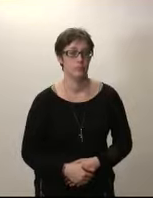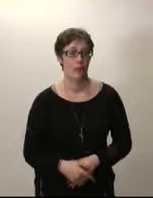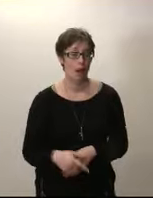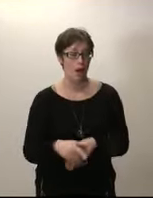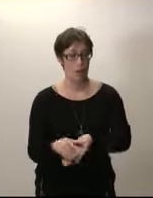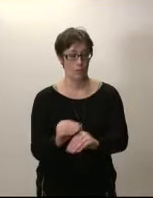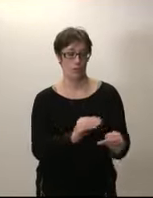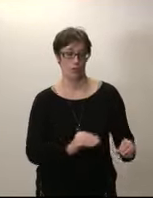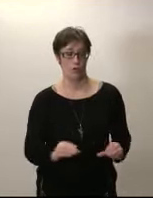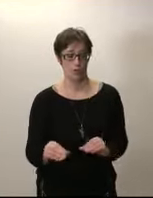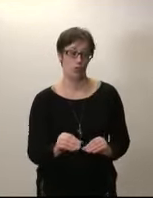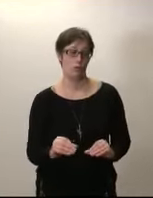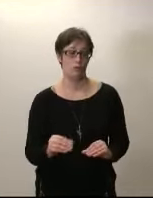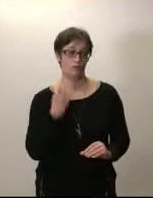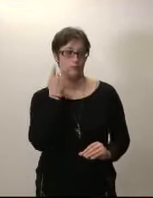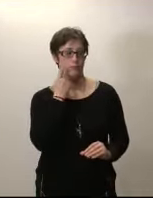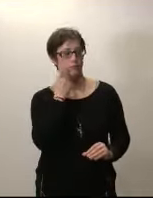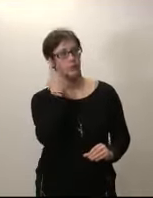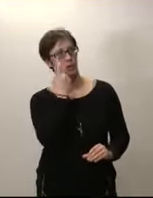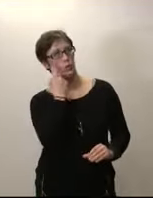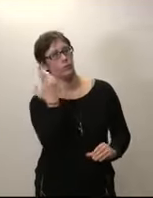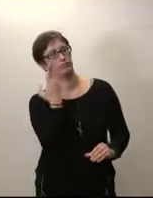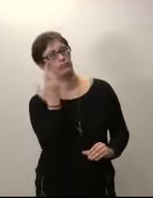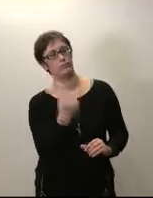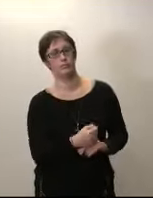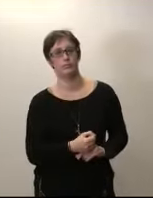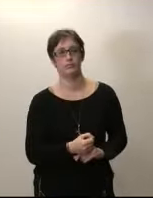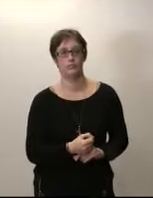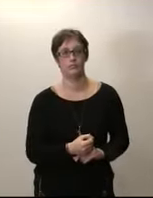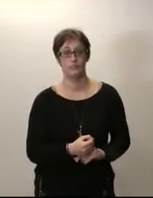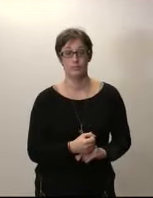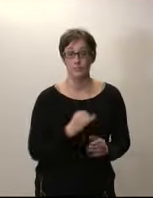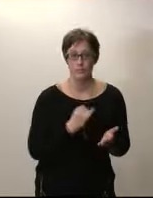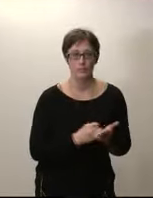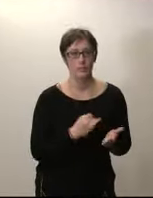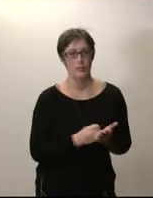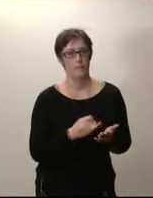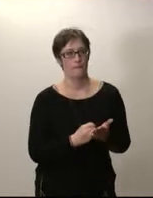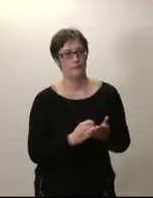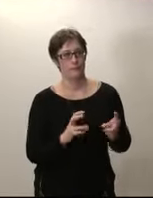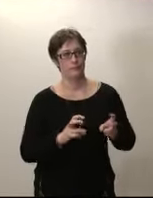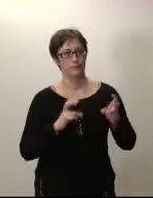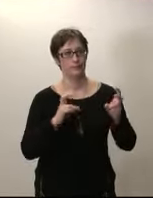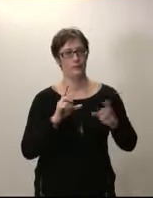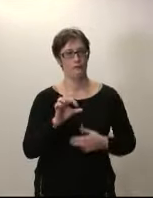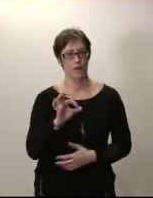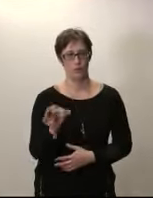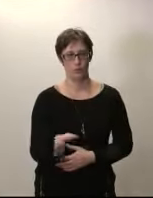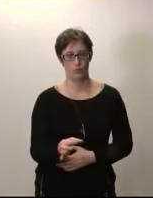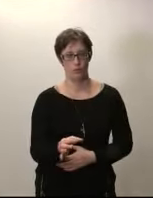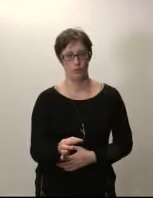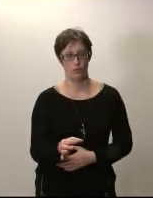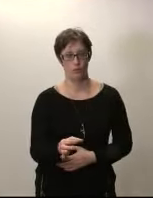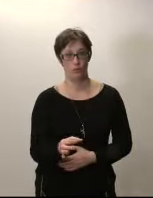soir... C'est la suivante. Est-ce que cette augmentation de 20% de la fiscalité locale était